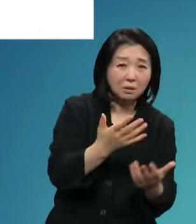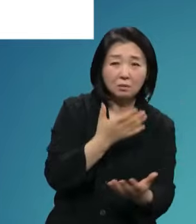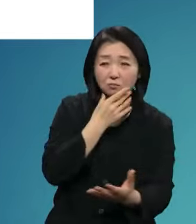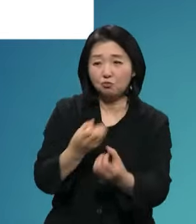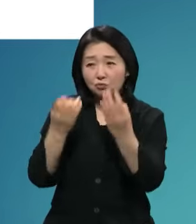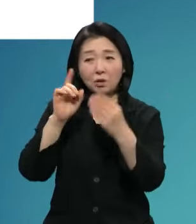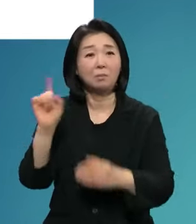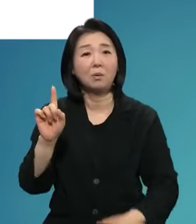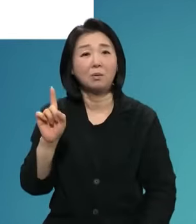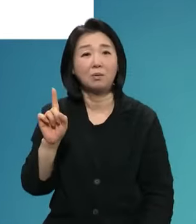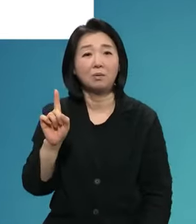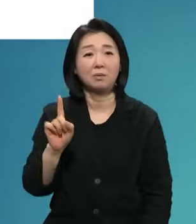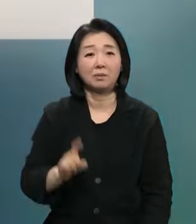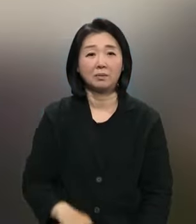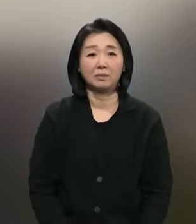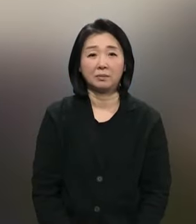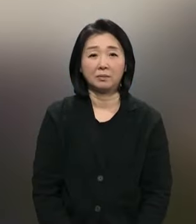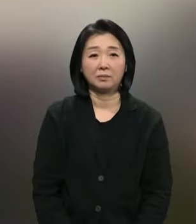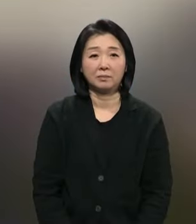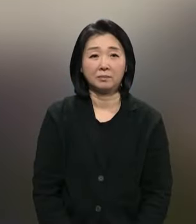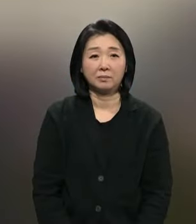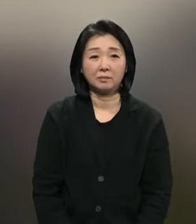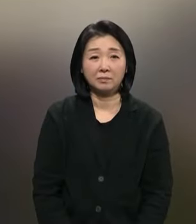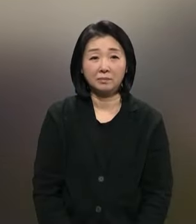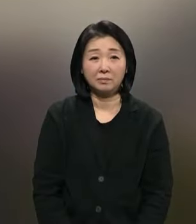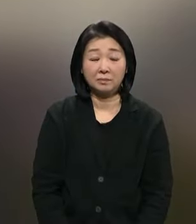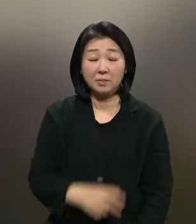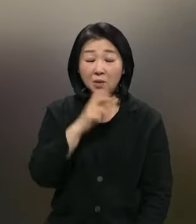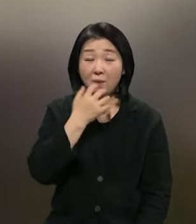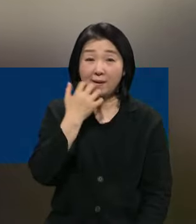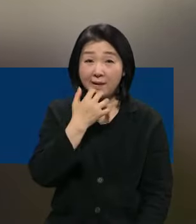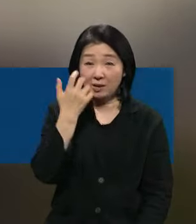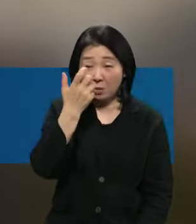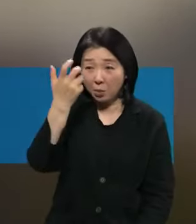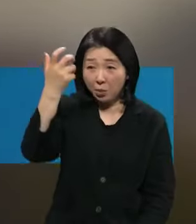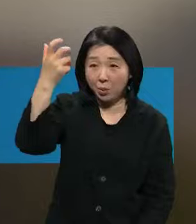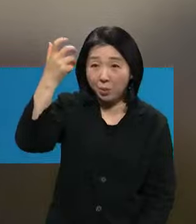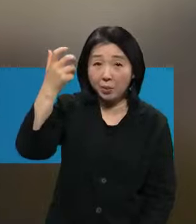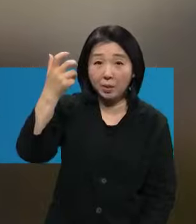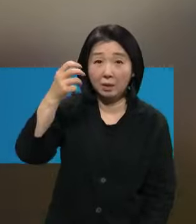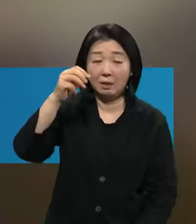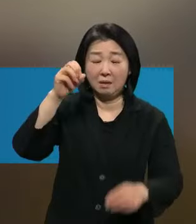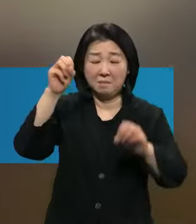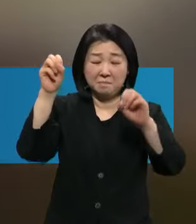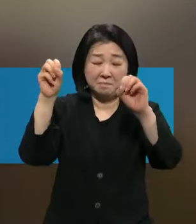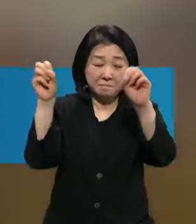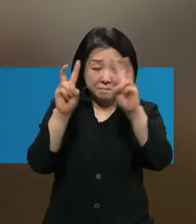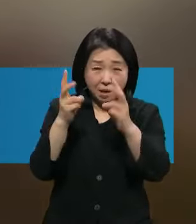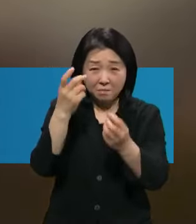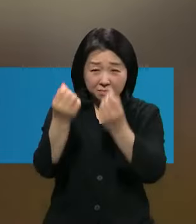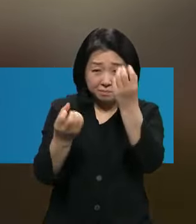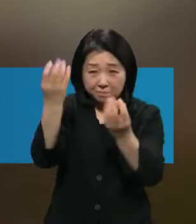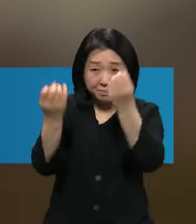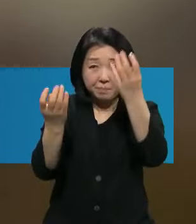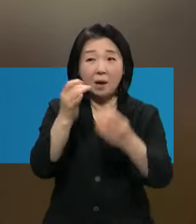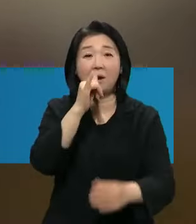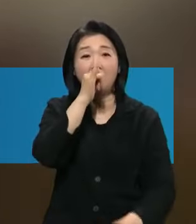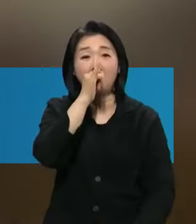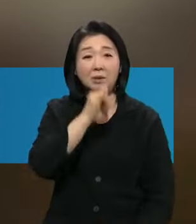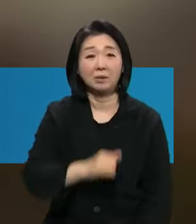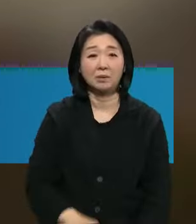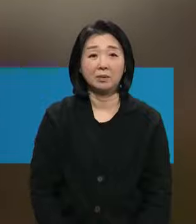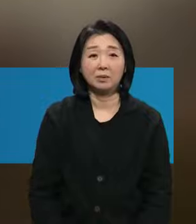누리꾼들을 헷갈리게 했는데요. 회색 연기 속에서 화약에 불이 붙는 소리와 함께 불꽃이